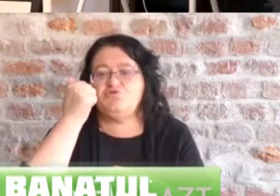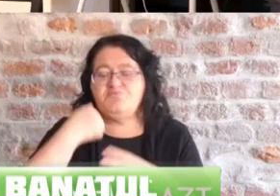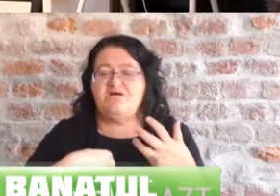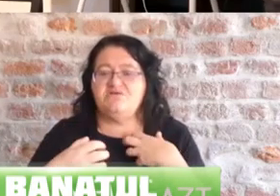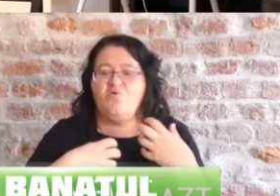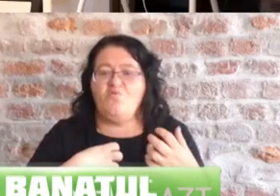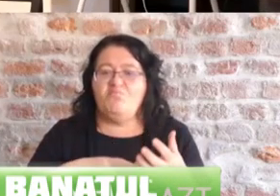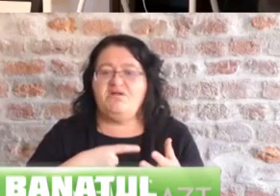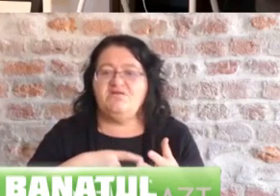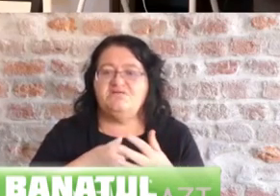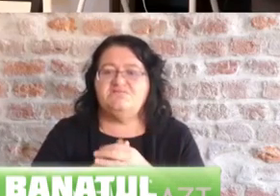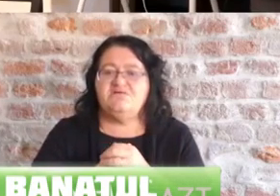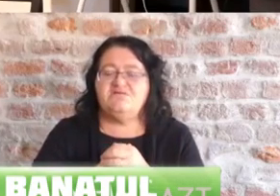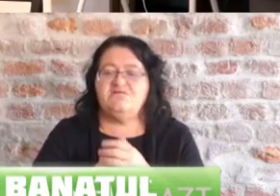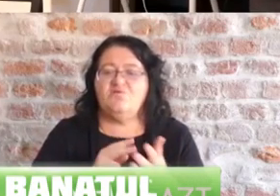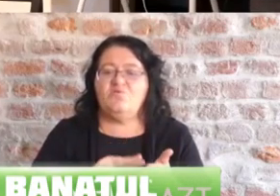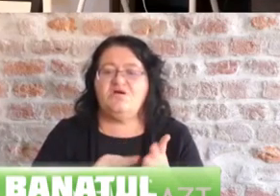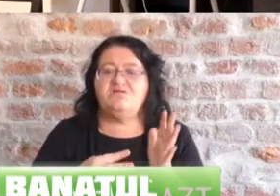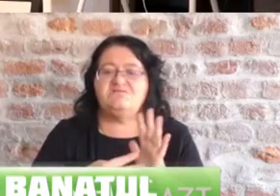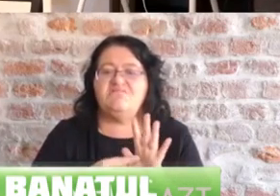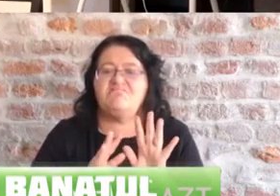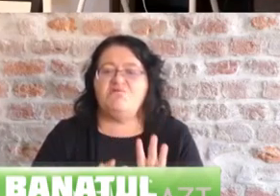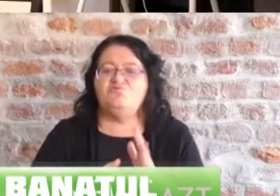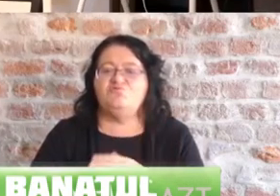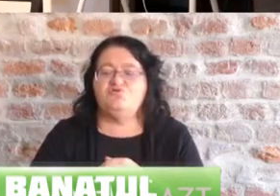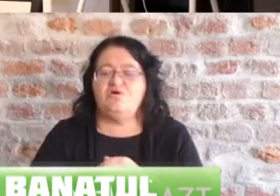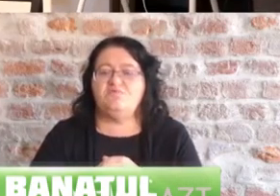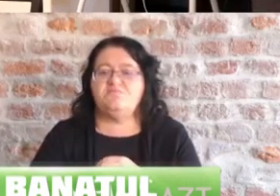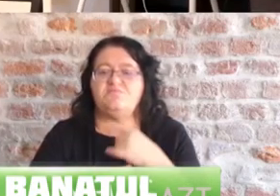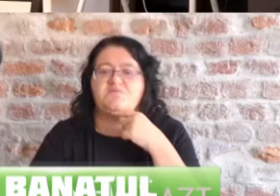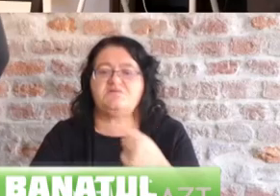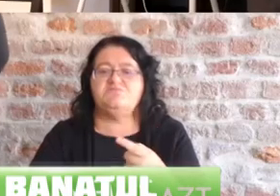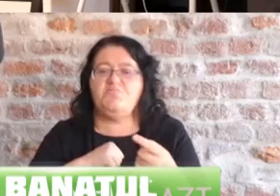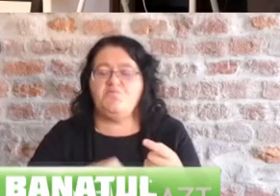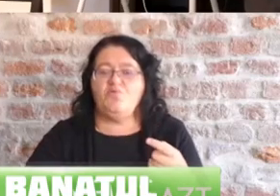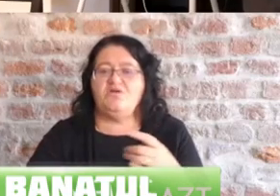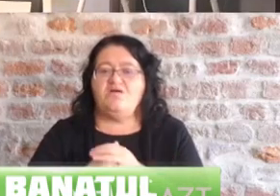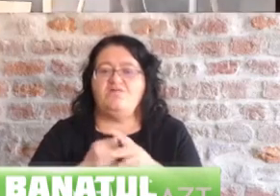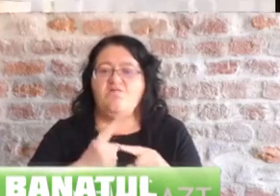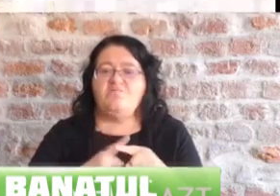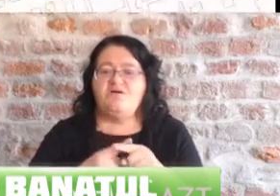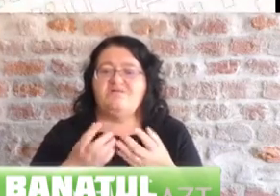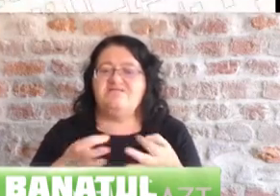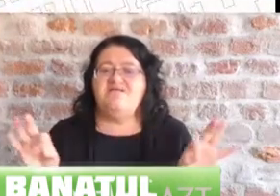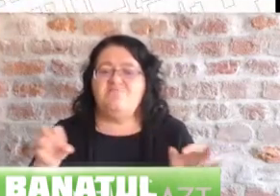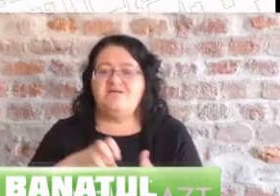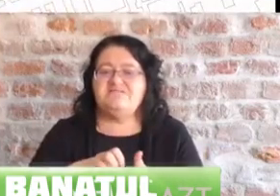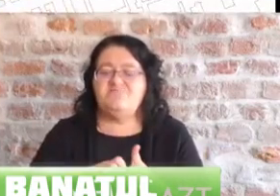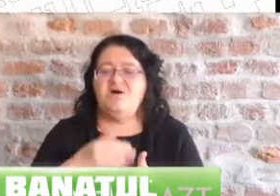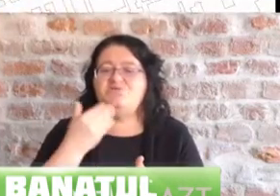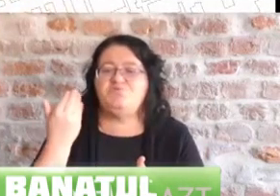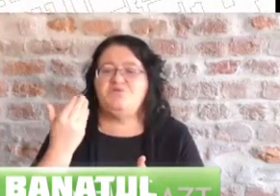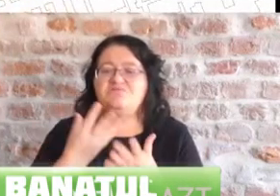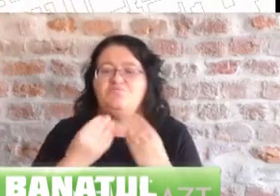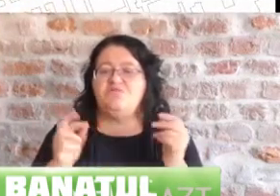operei este organizată de așa manieră, ca să zicem noi așa, democratic. Obiectele stau libere în spațiu, nu există